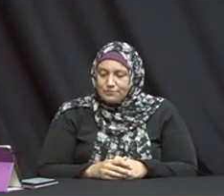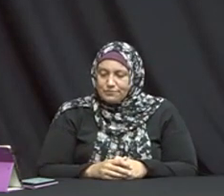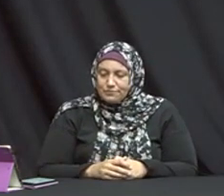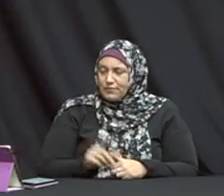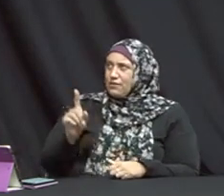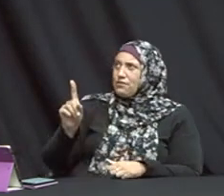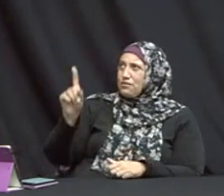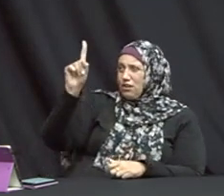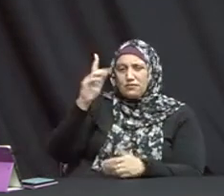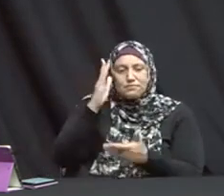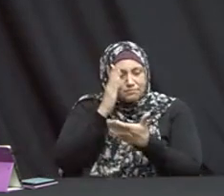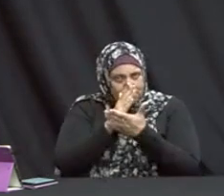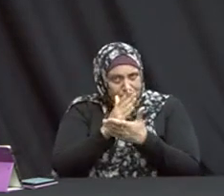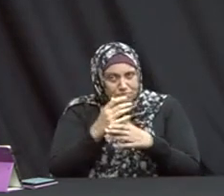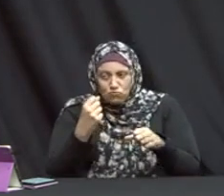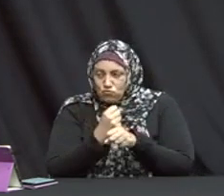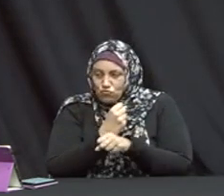الإنسان في